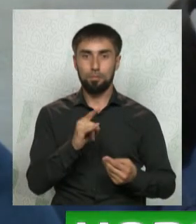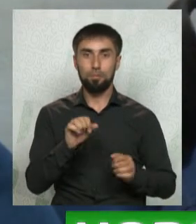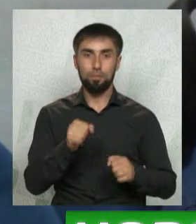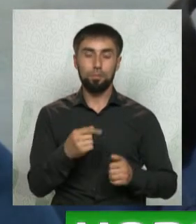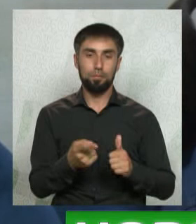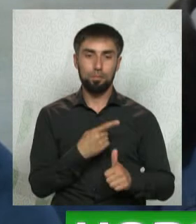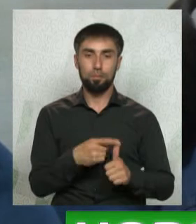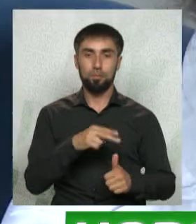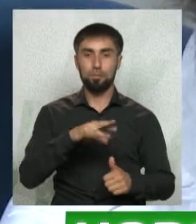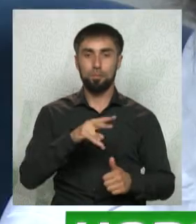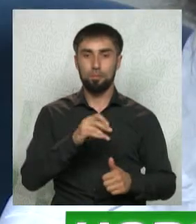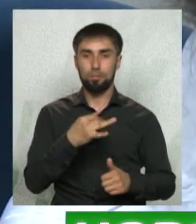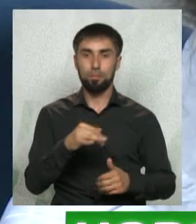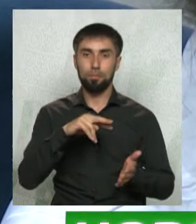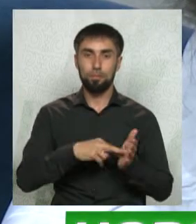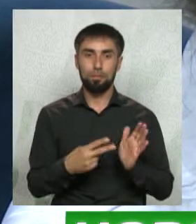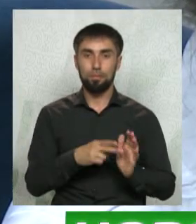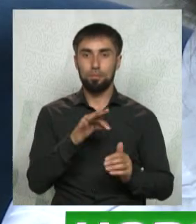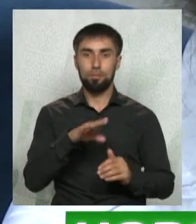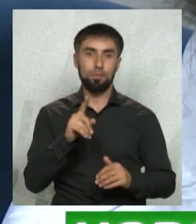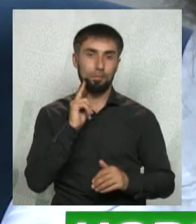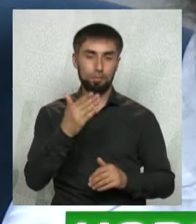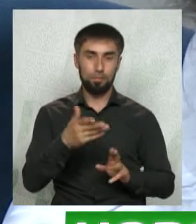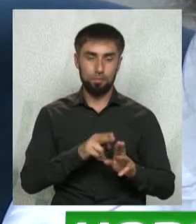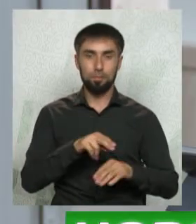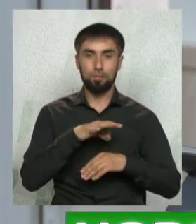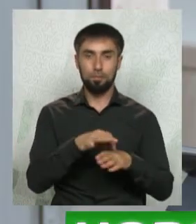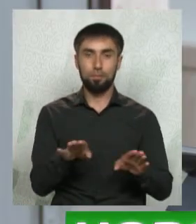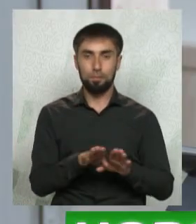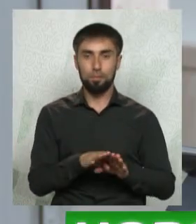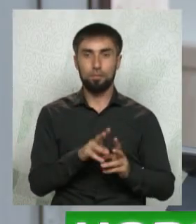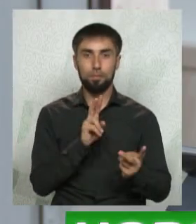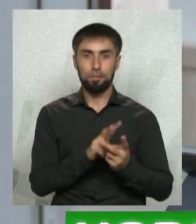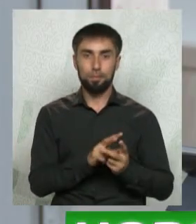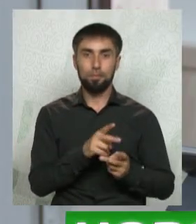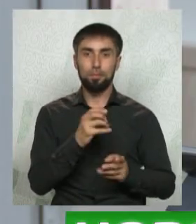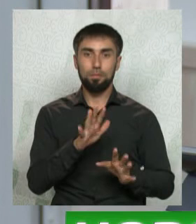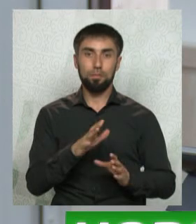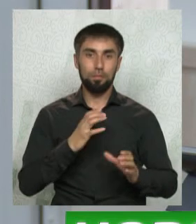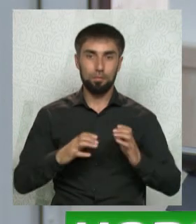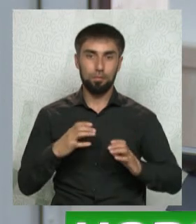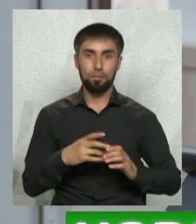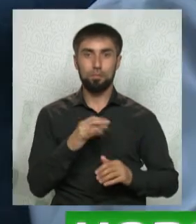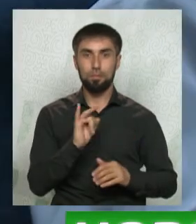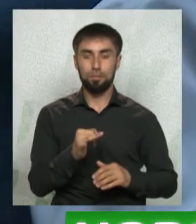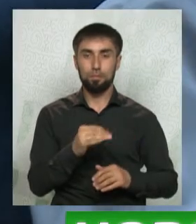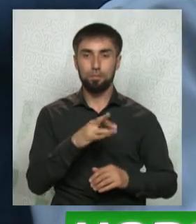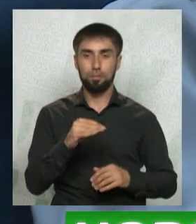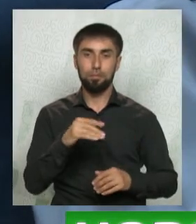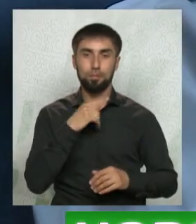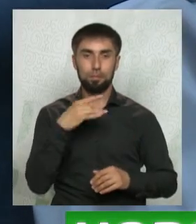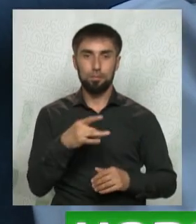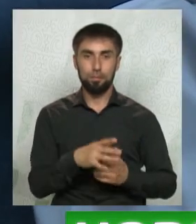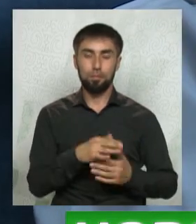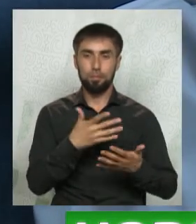можно назвать пилотными. В планах у Комитета по делам молодежи проводить подобные встречи не только в университете, но и в колледжах